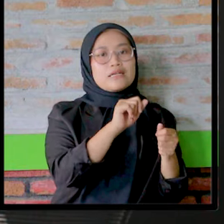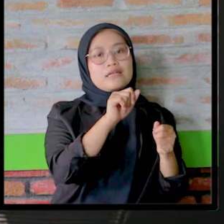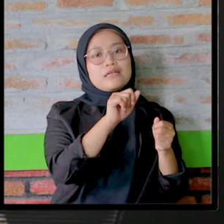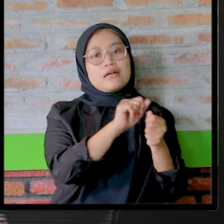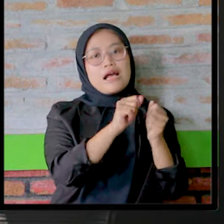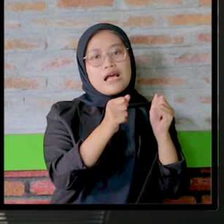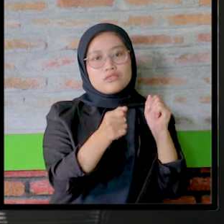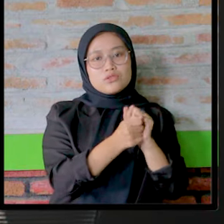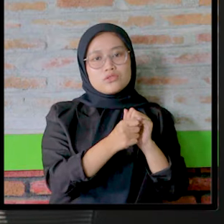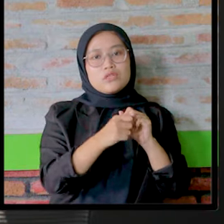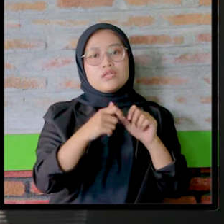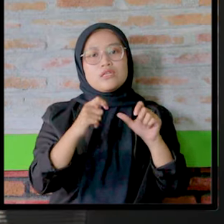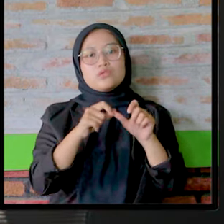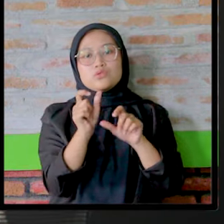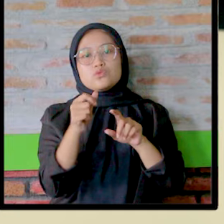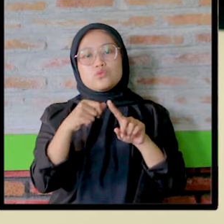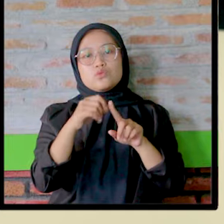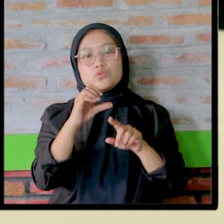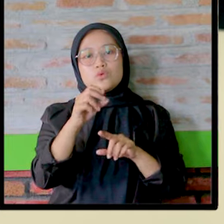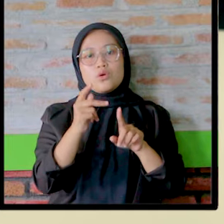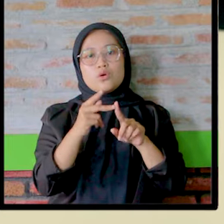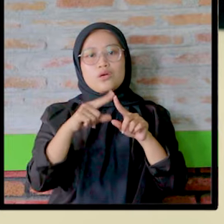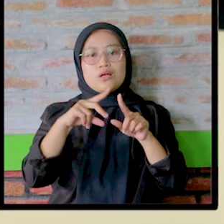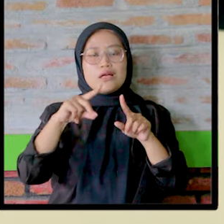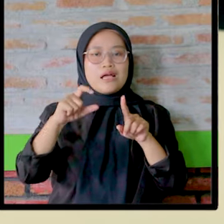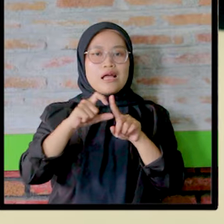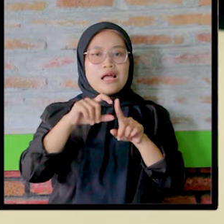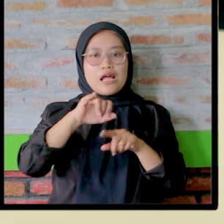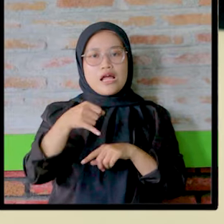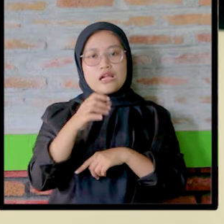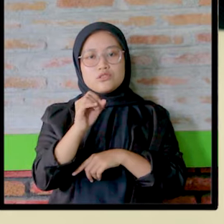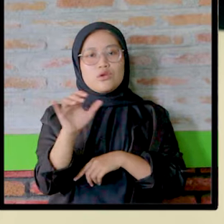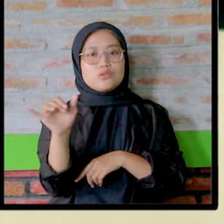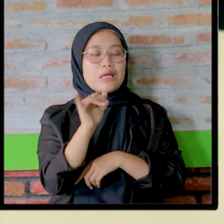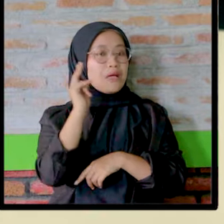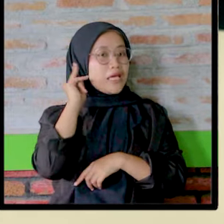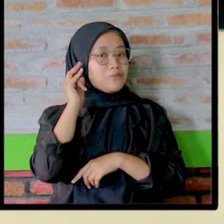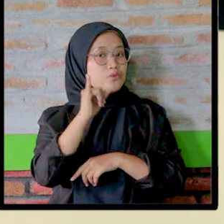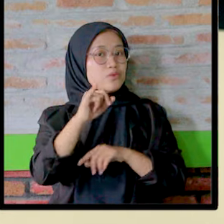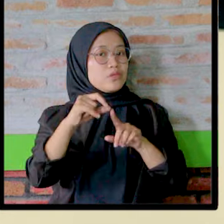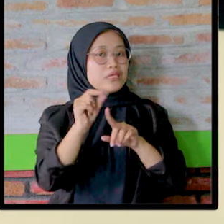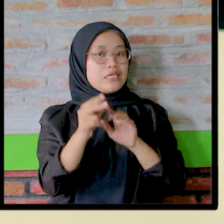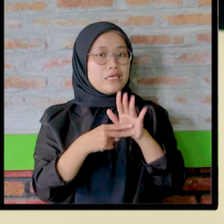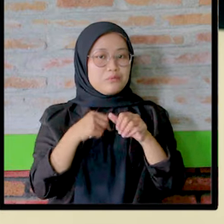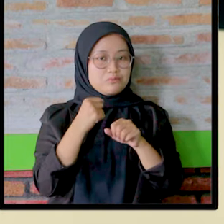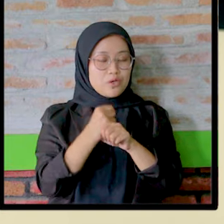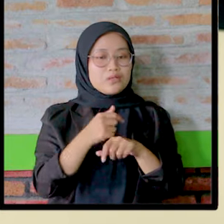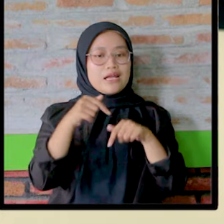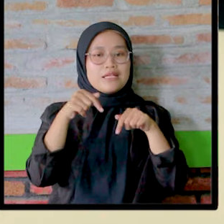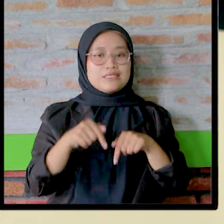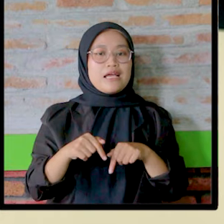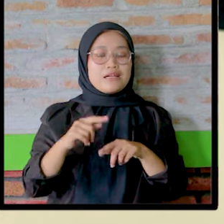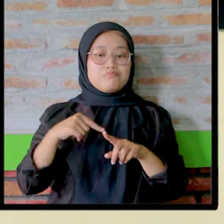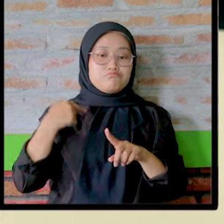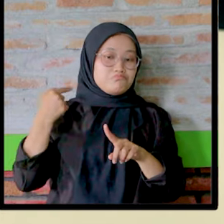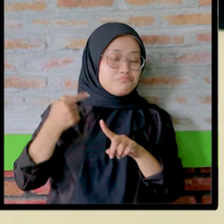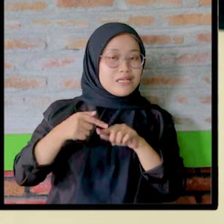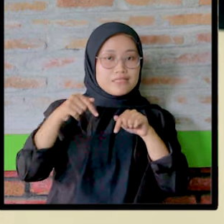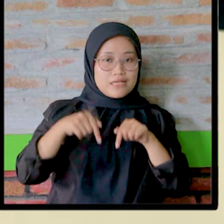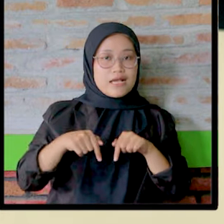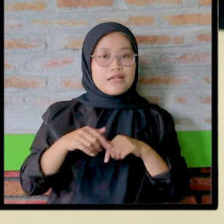disabilitas beran denganp I dengan mbak Ipung dan Sejak saat itu sampai sekarang alhamdulillah